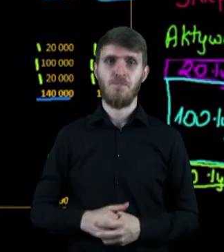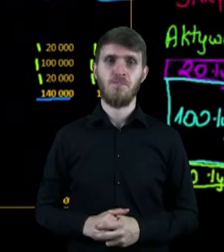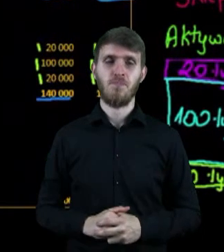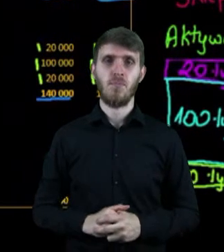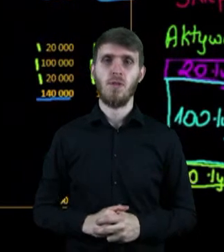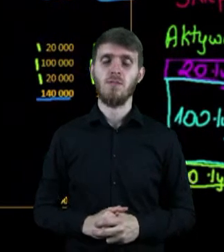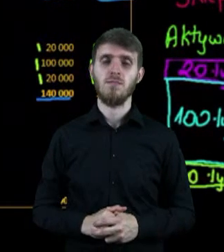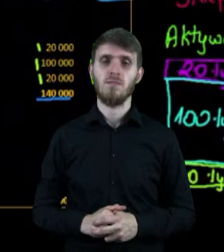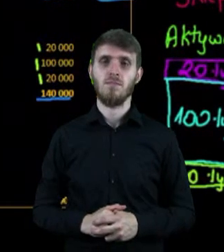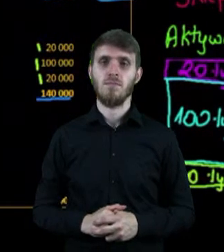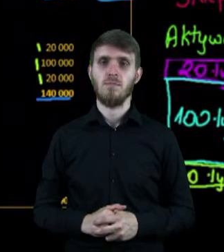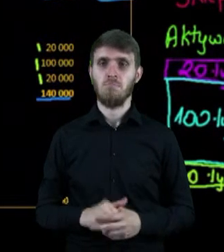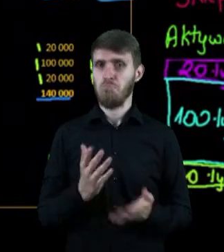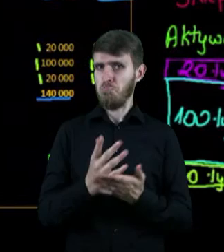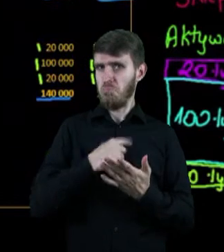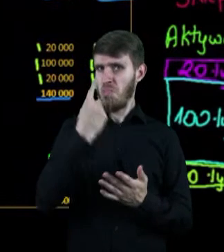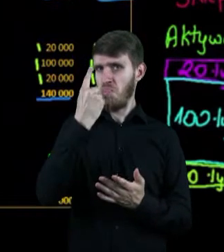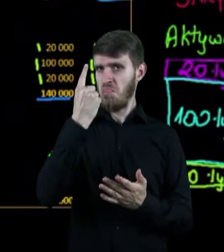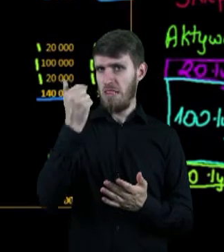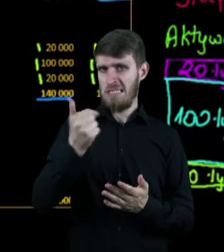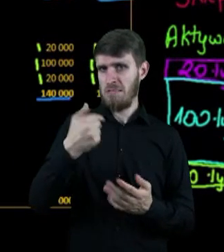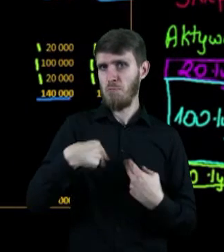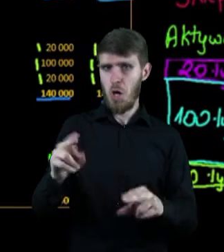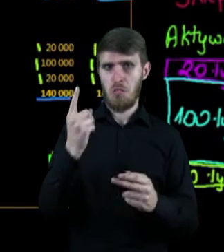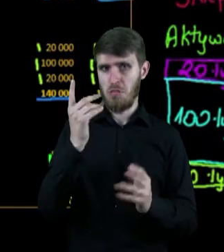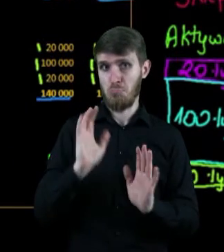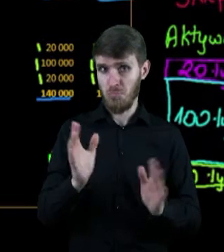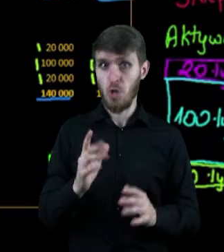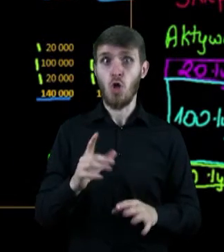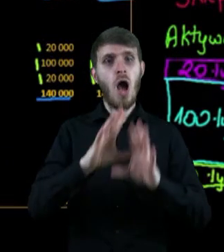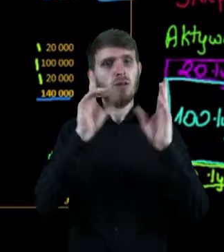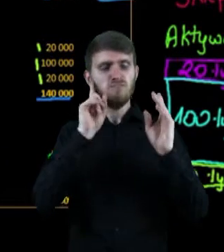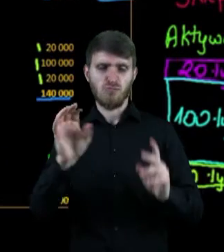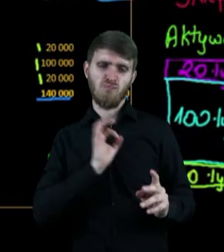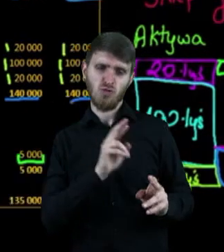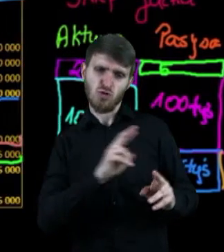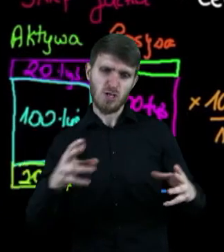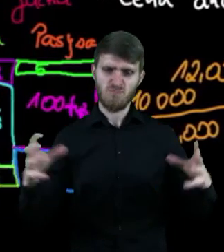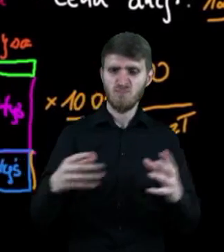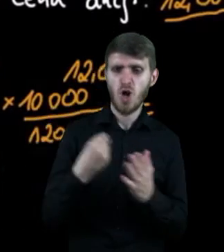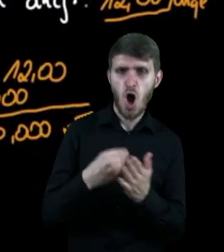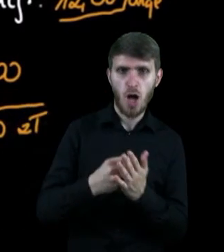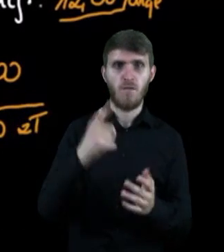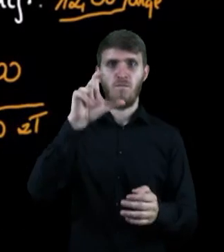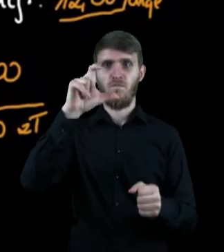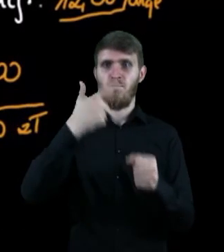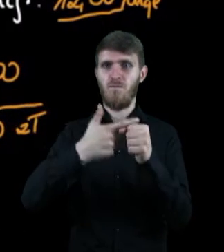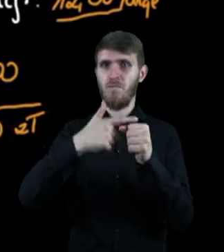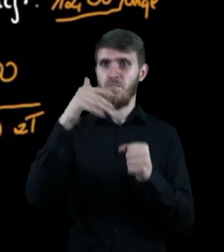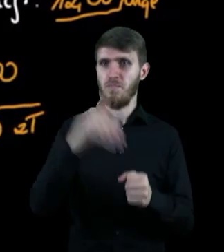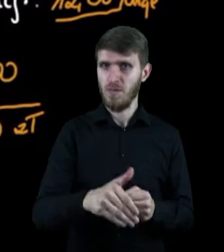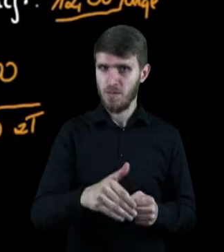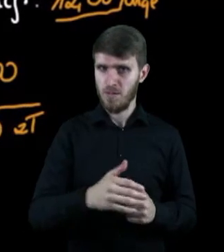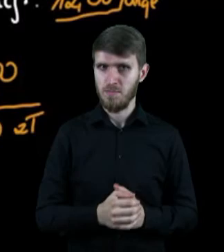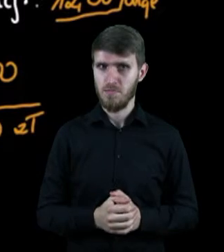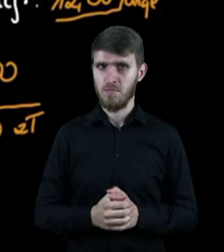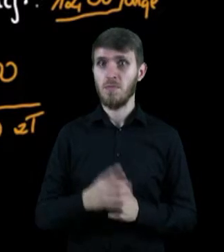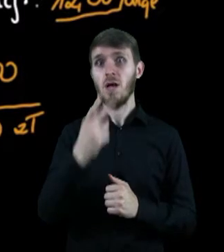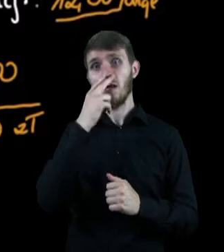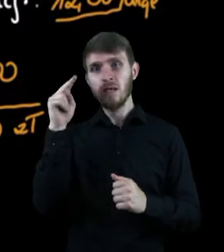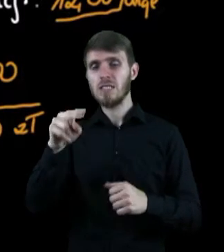są to zobowiązania z tytułu dostaw, to są te zaznaczone na zielono,